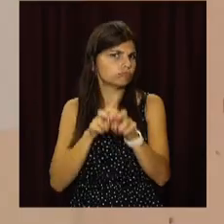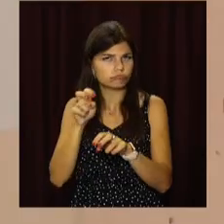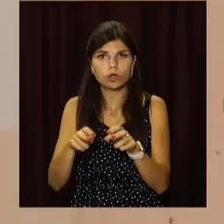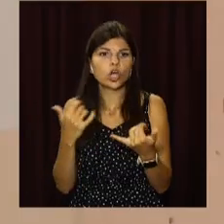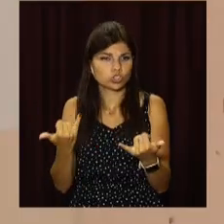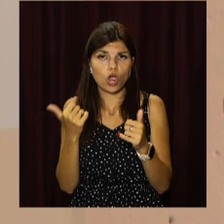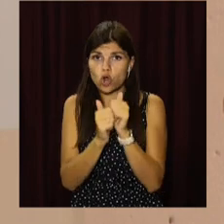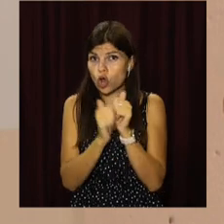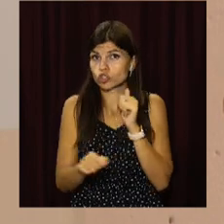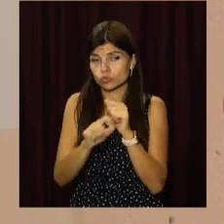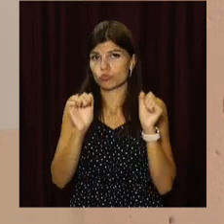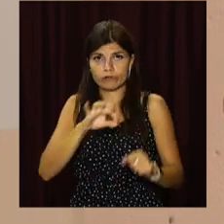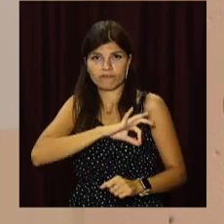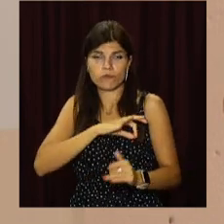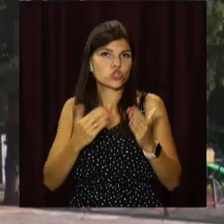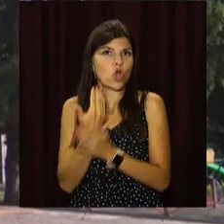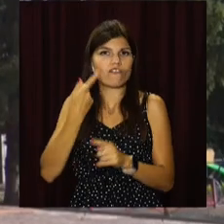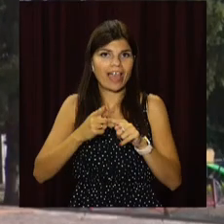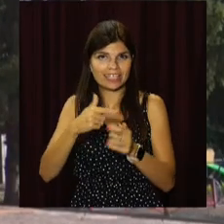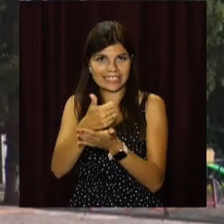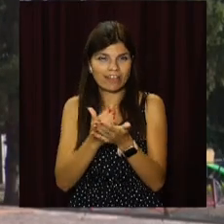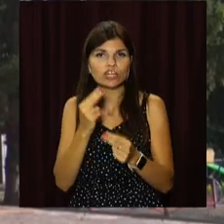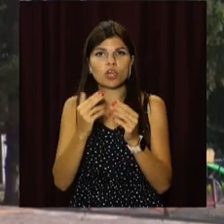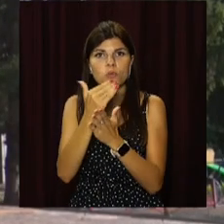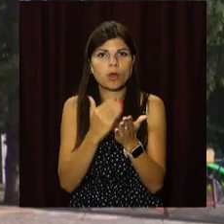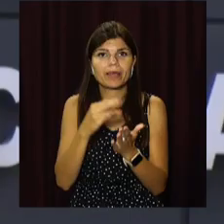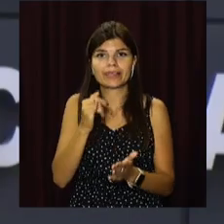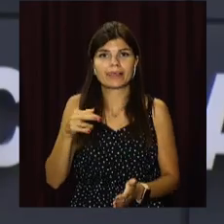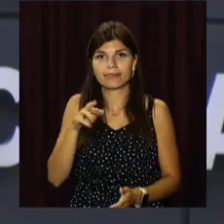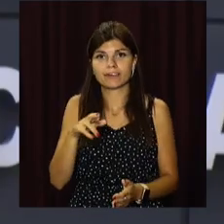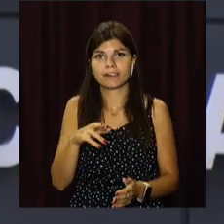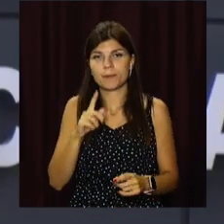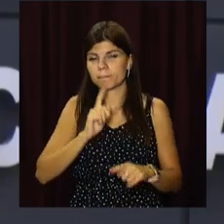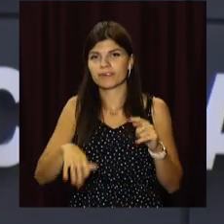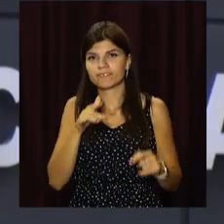них тепер може скористатися новим сервісом. Рябошенко Олександр Вернигоров, Open News,